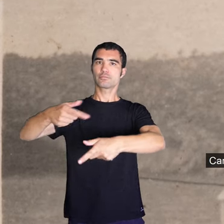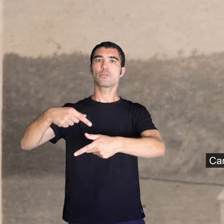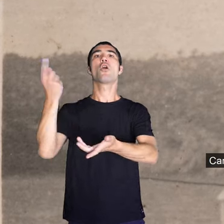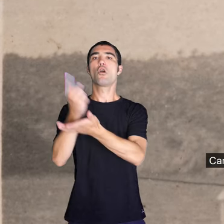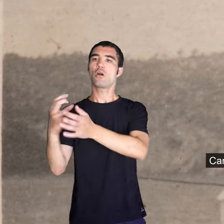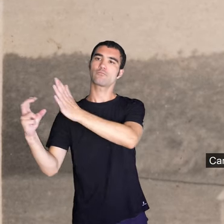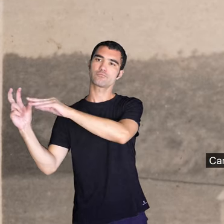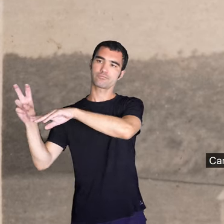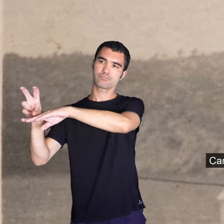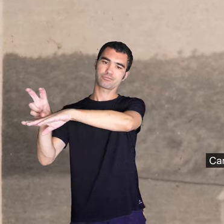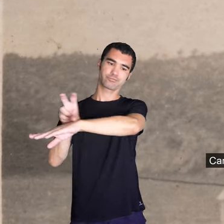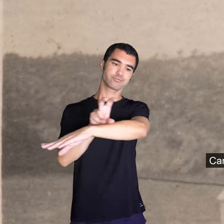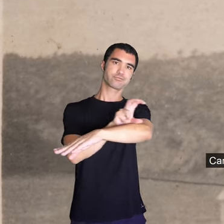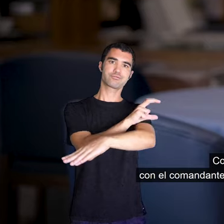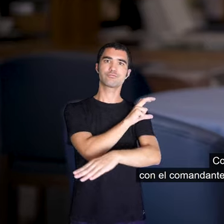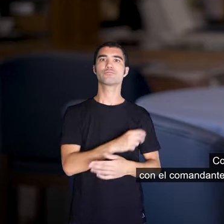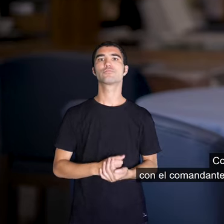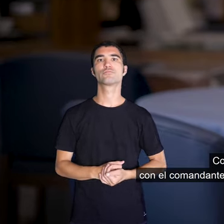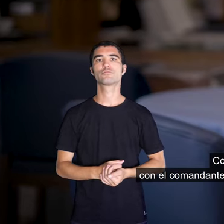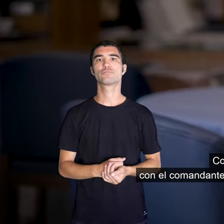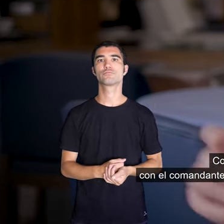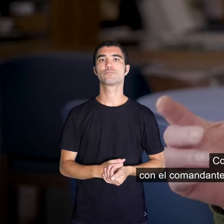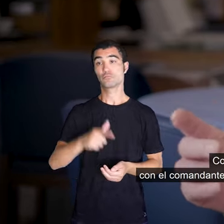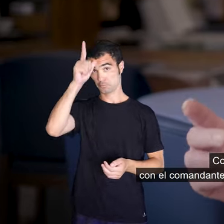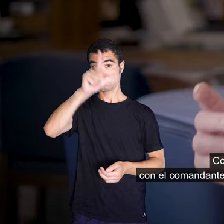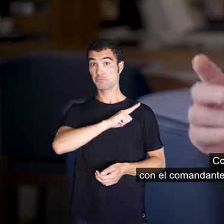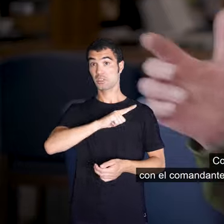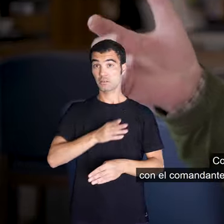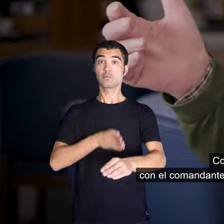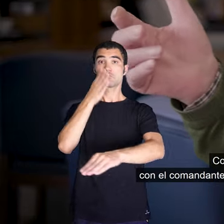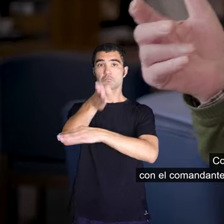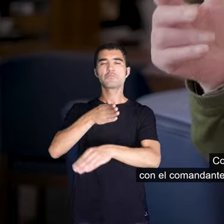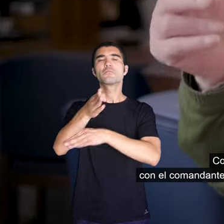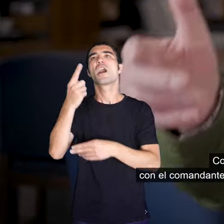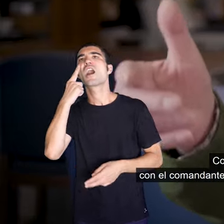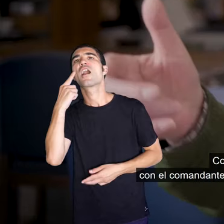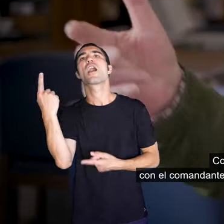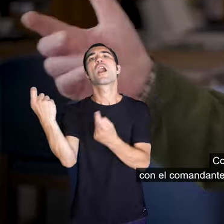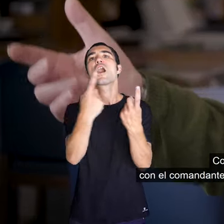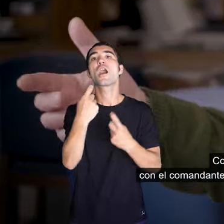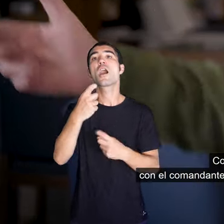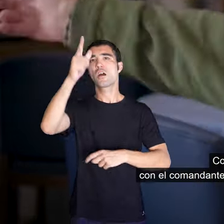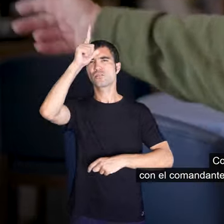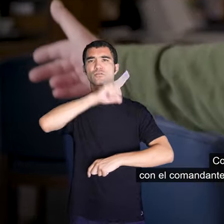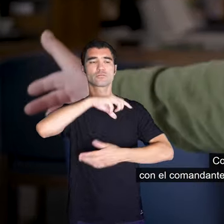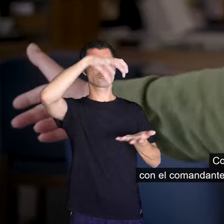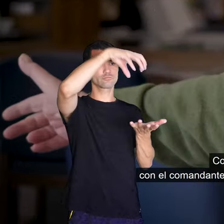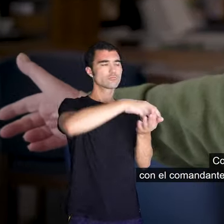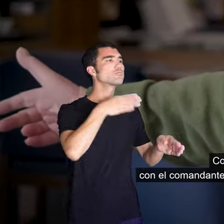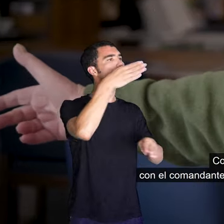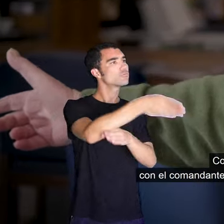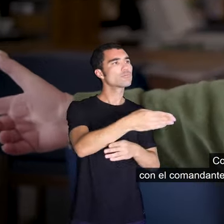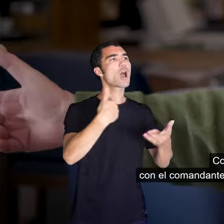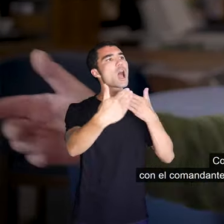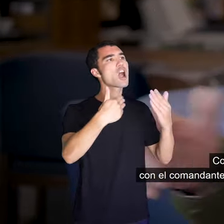a dur la vagoneta. En surt militar, si havien de mestir qualque cosa, anàvem a la comandància o parlant